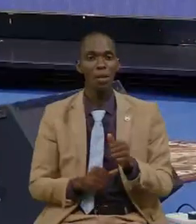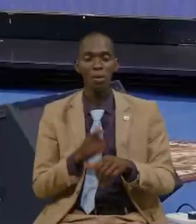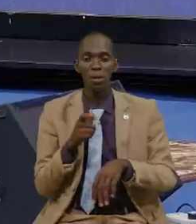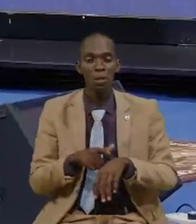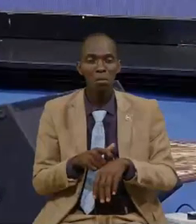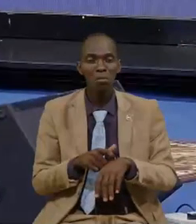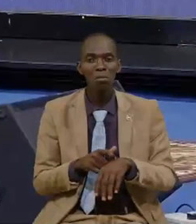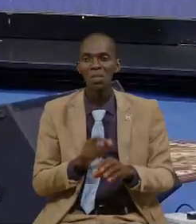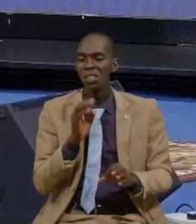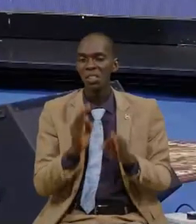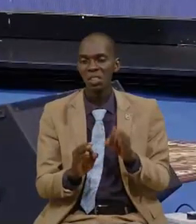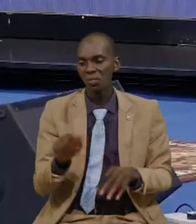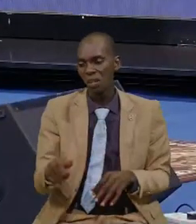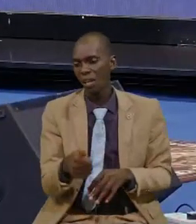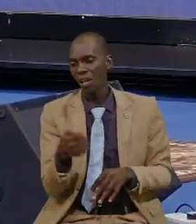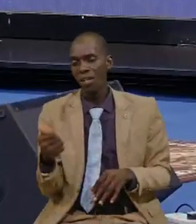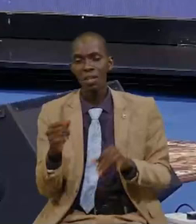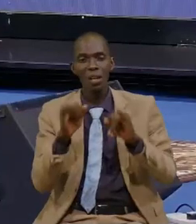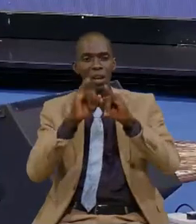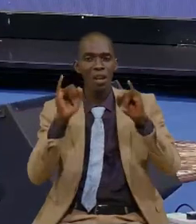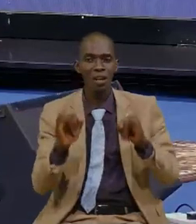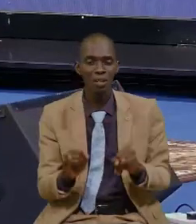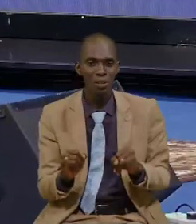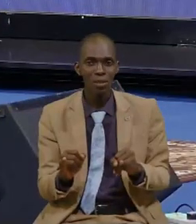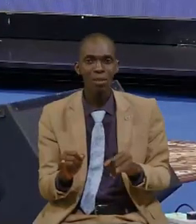moment, si une idole